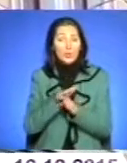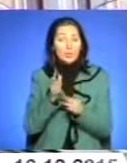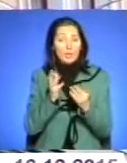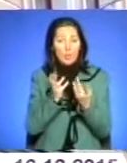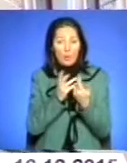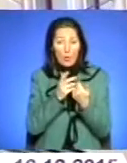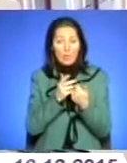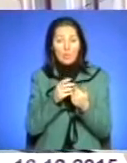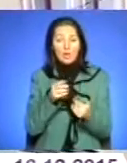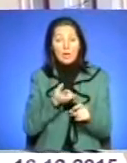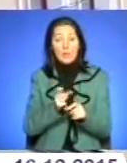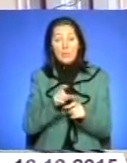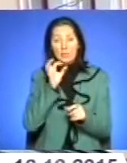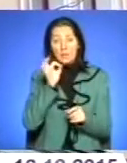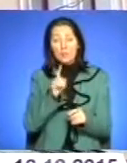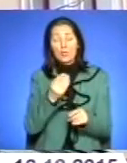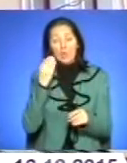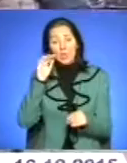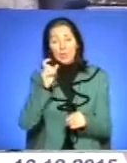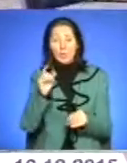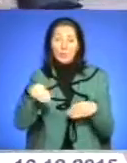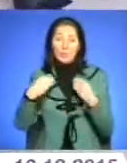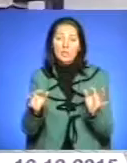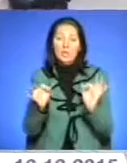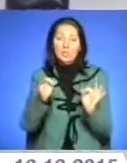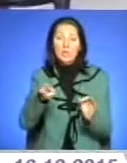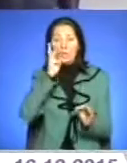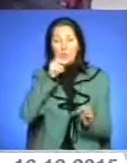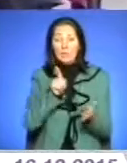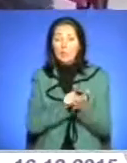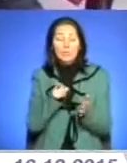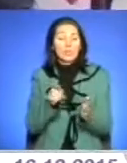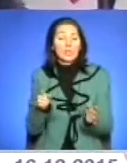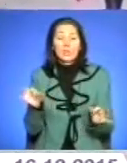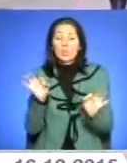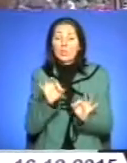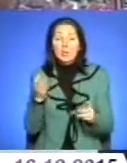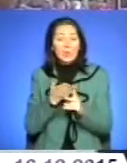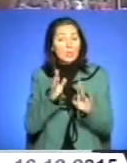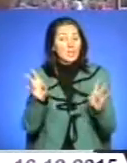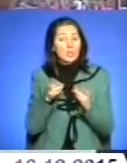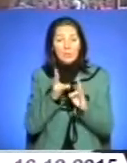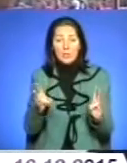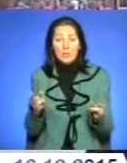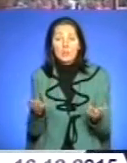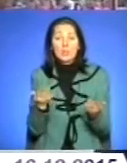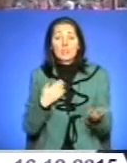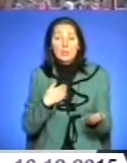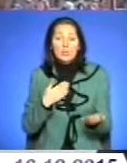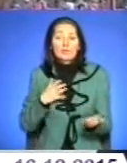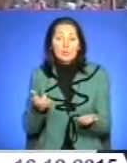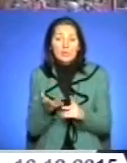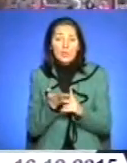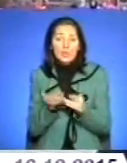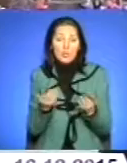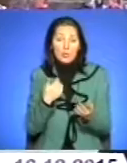що краще б людям дали нормальні зарплати та пенсії, і тоді жодні пільги були б їм не потрібні. Нащо мені тої субсидії, як я буду мати